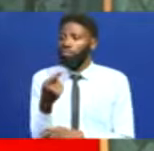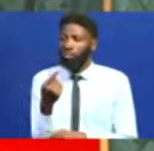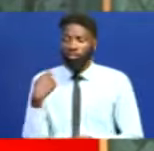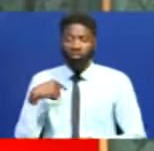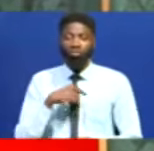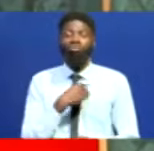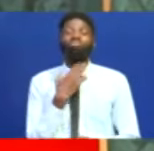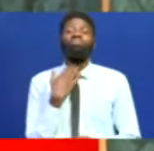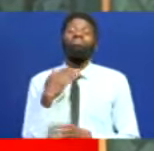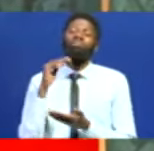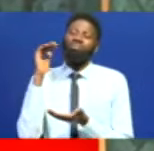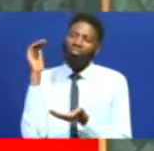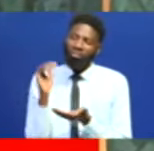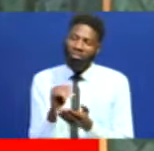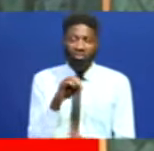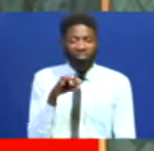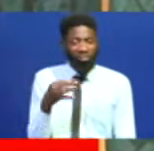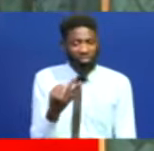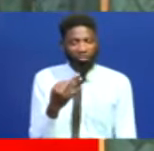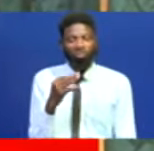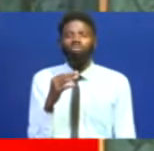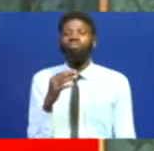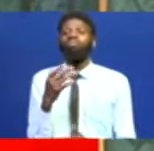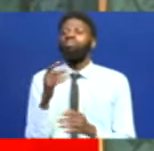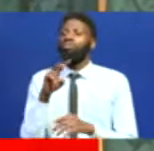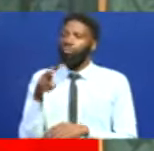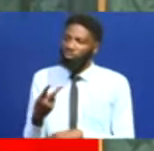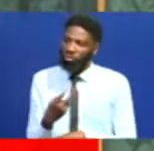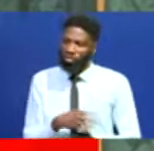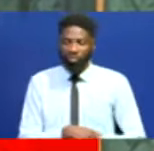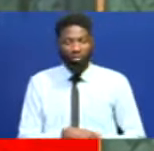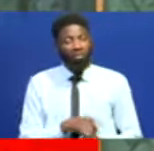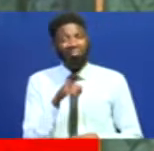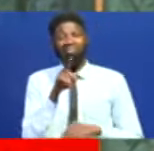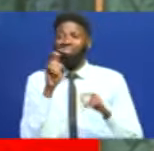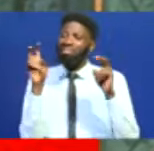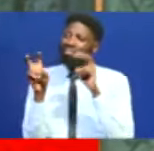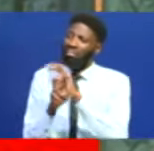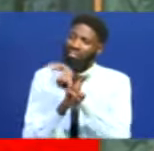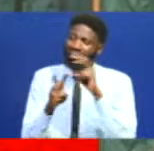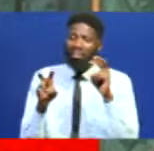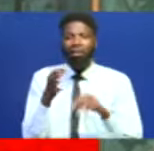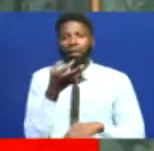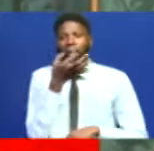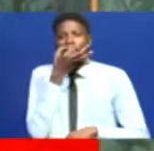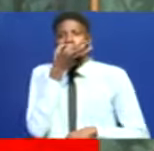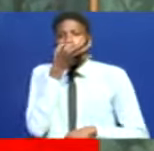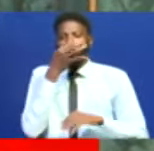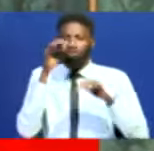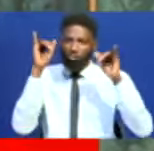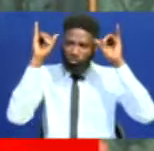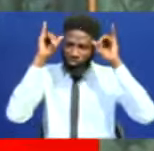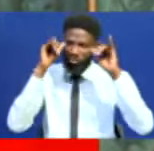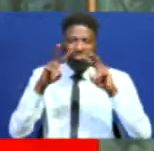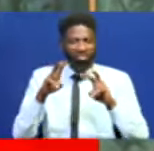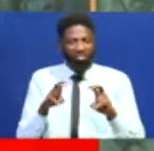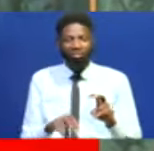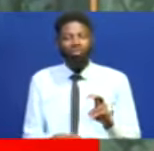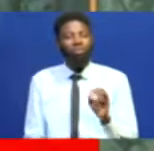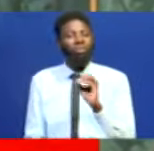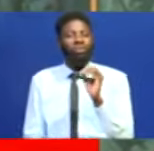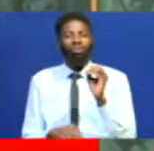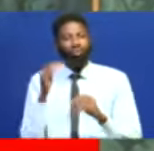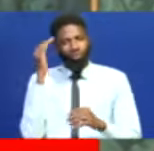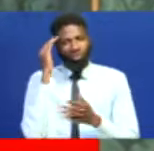ndio msisumbuke kutafuta ndume, kwa sababu unajua ndume saa zingine kupatikana ni